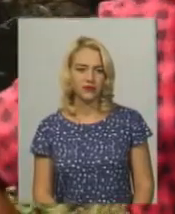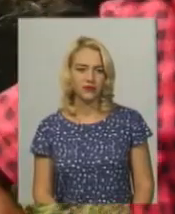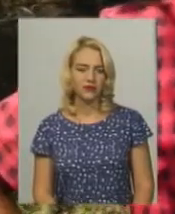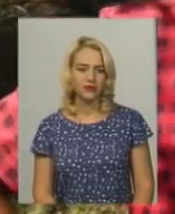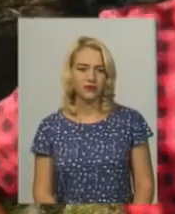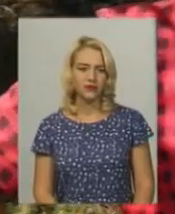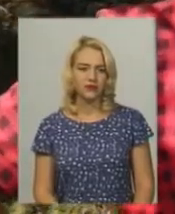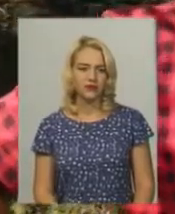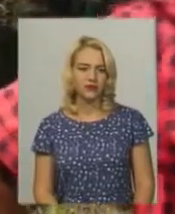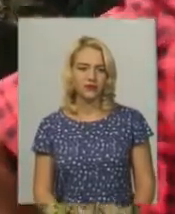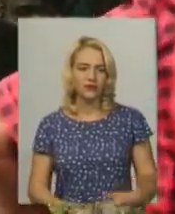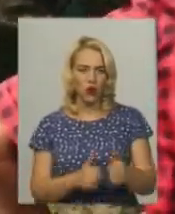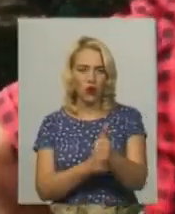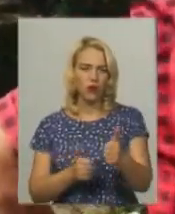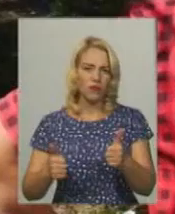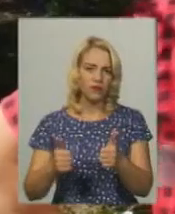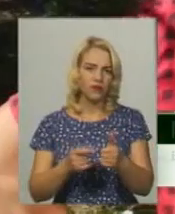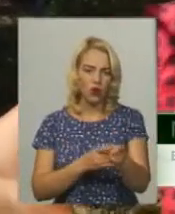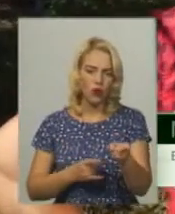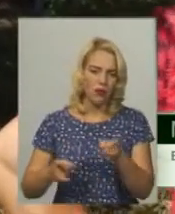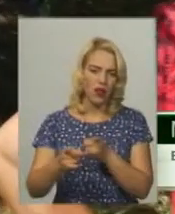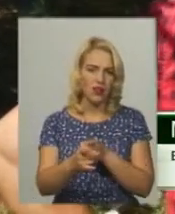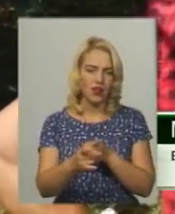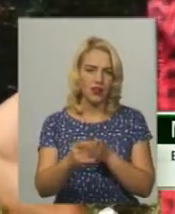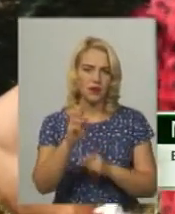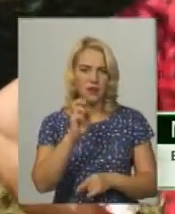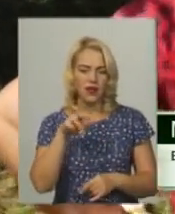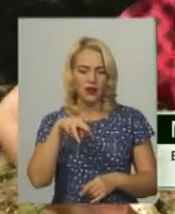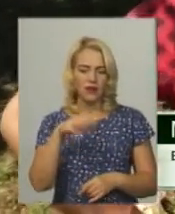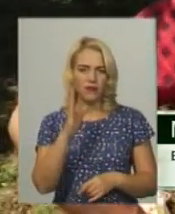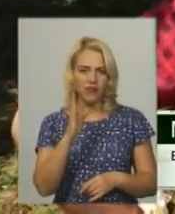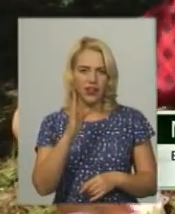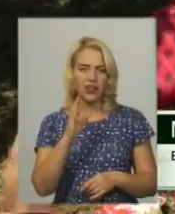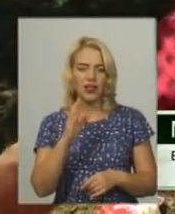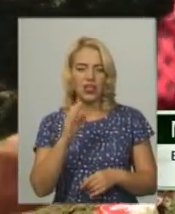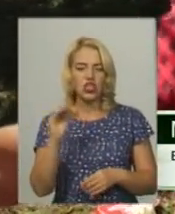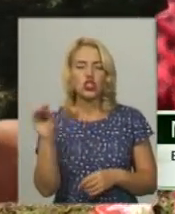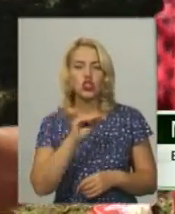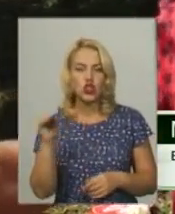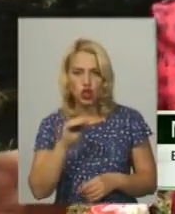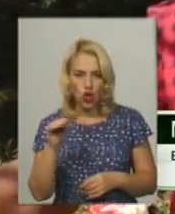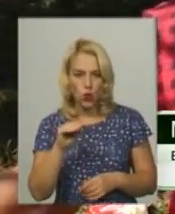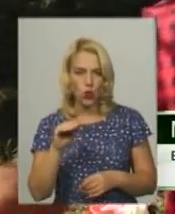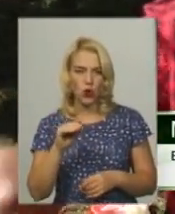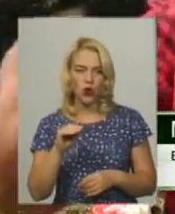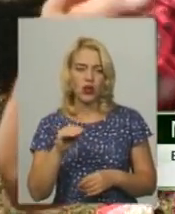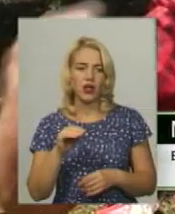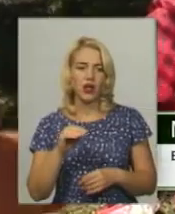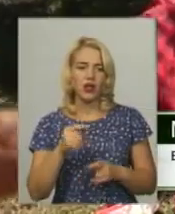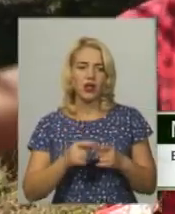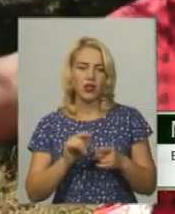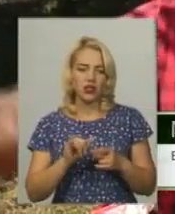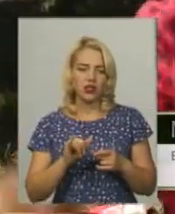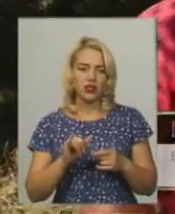Обганяло, це БМВ чи що воно таке, обганяли «Жигуля». Одна ще іномарка була з лівої сторони обганяла, ця